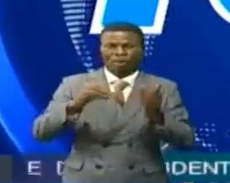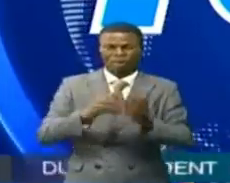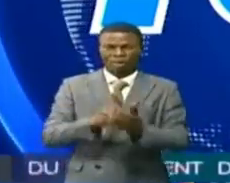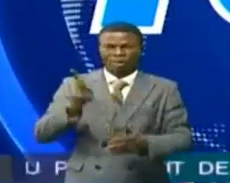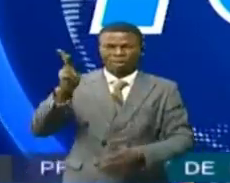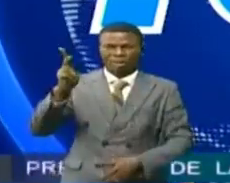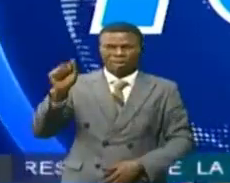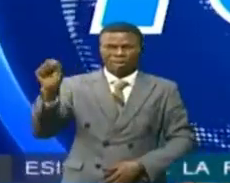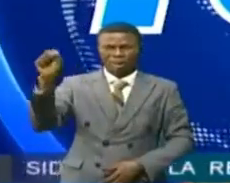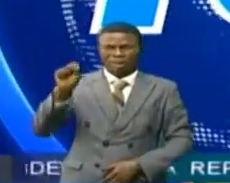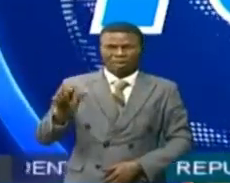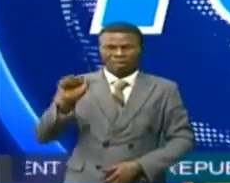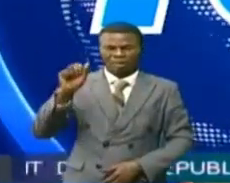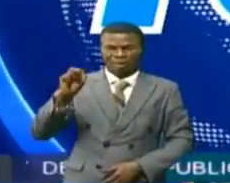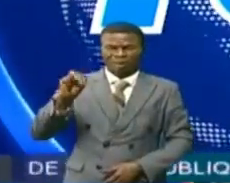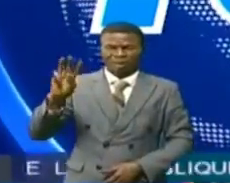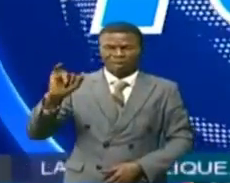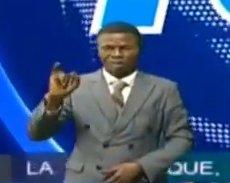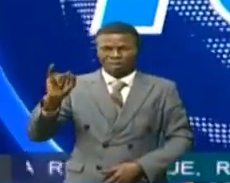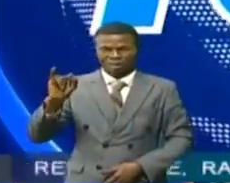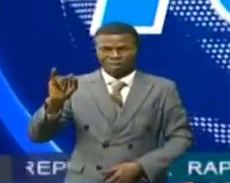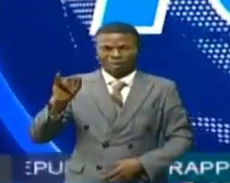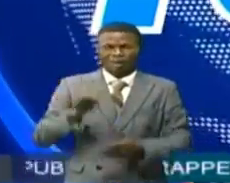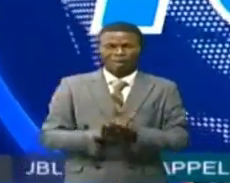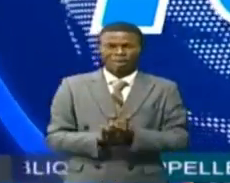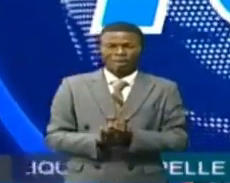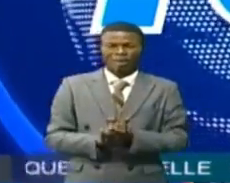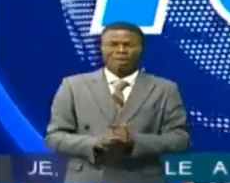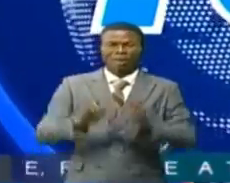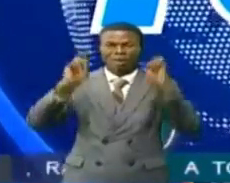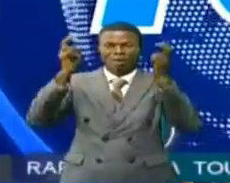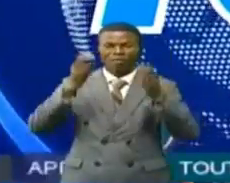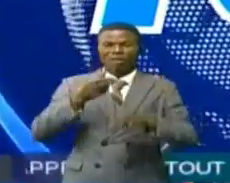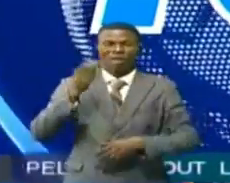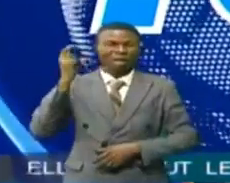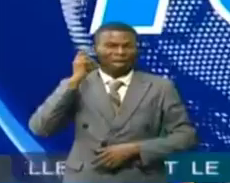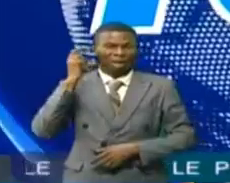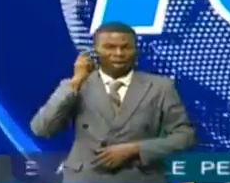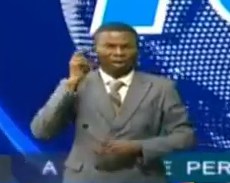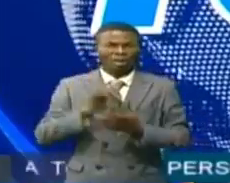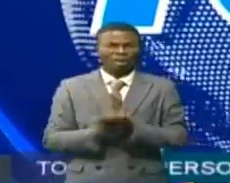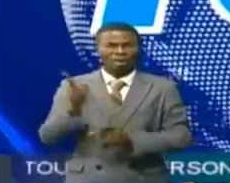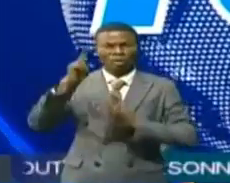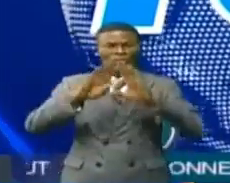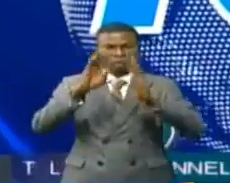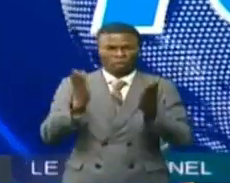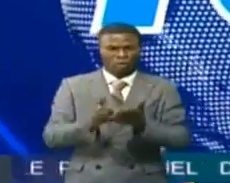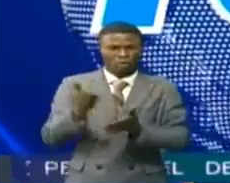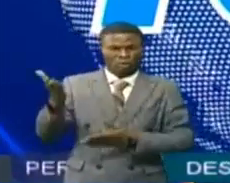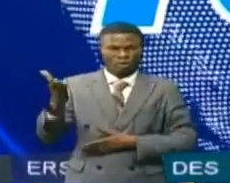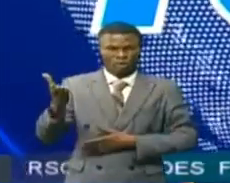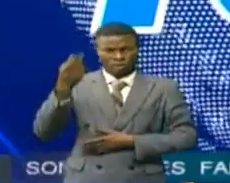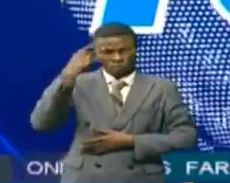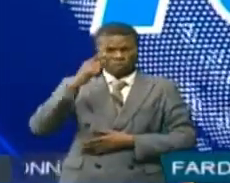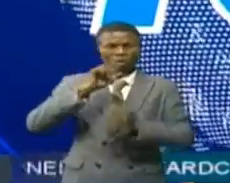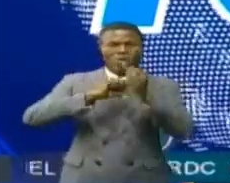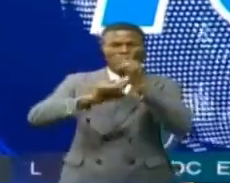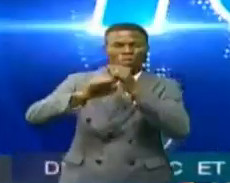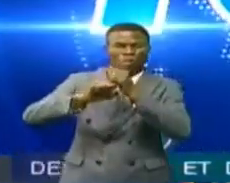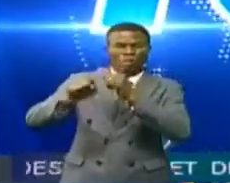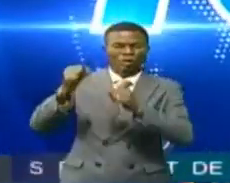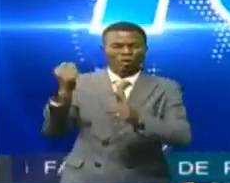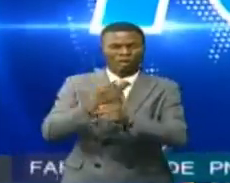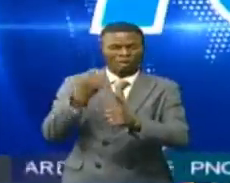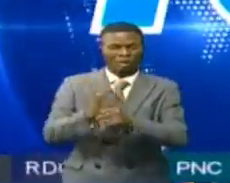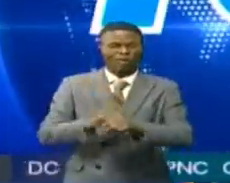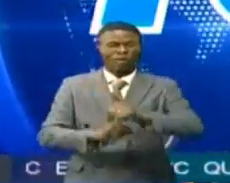kassaïens. L'Africel RDC est déjà implantée dans la ville de Kananga au profit de la population de ce coin en vue de promouvoir l'emploi des